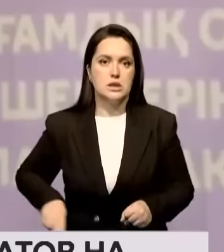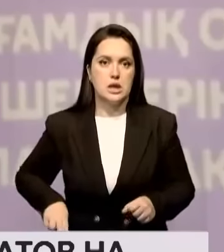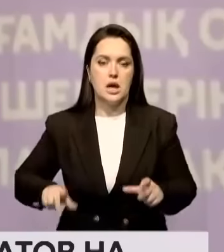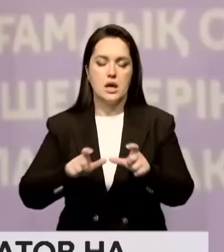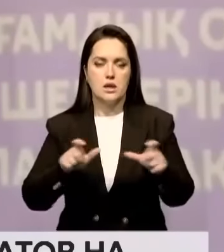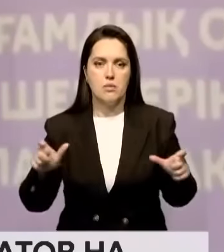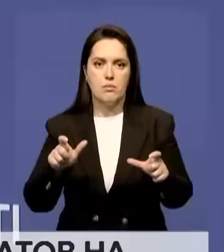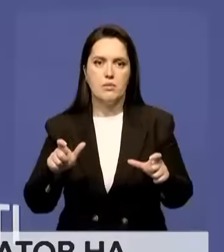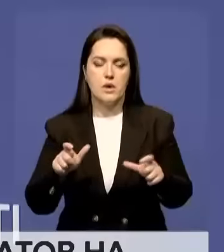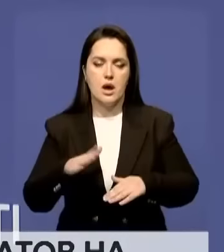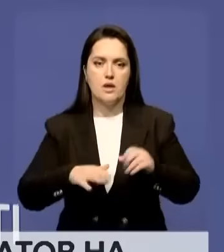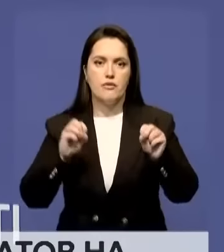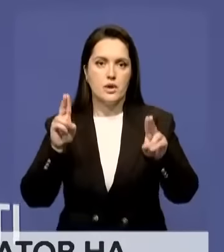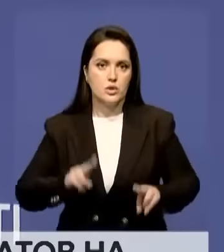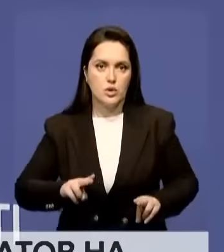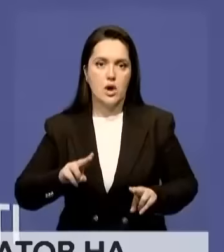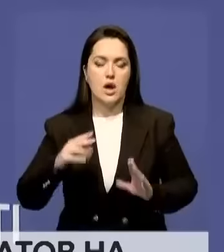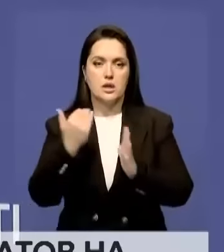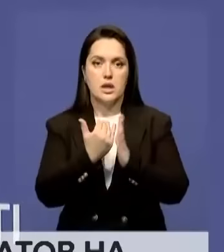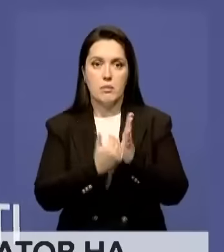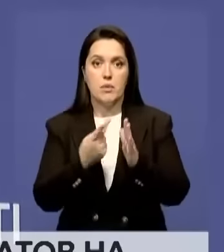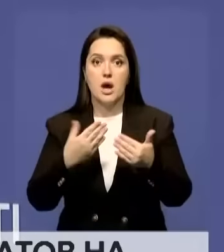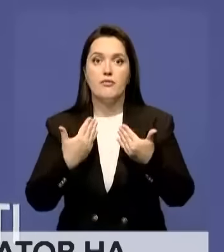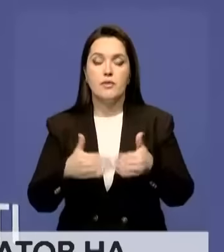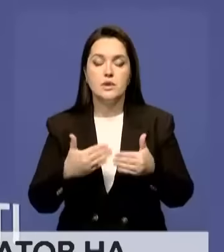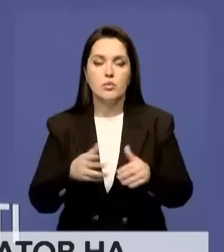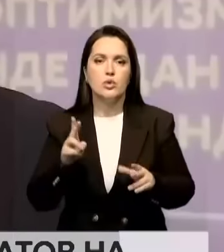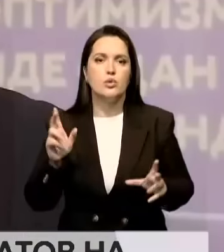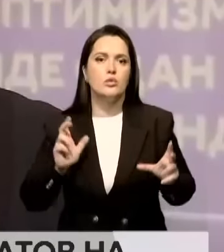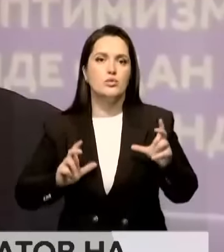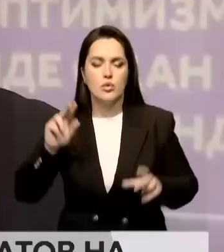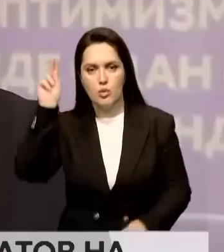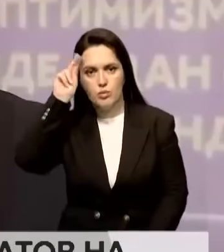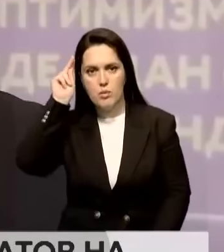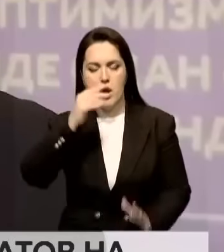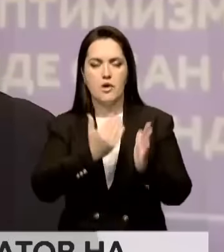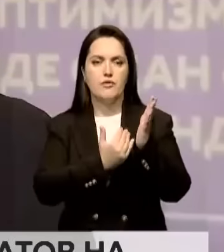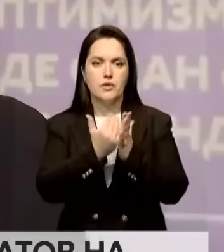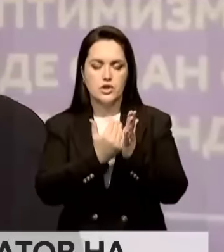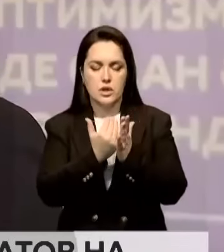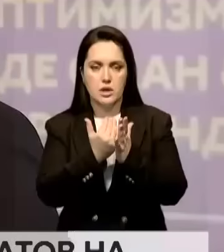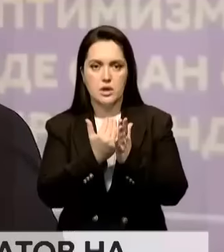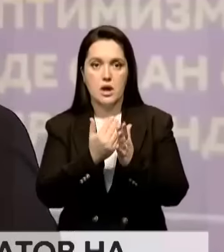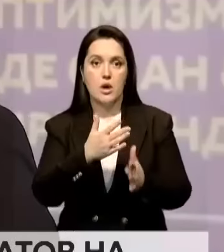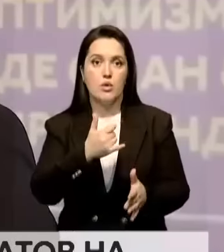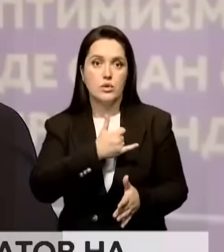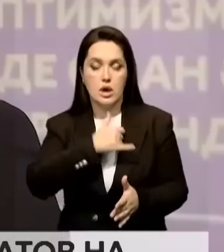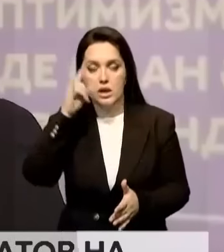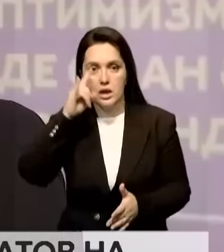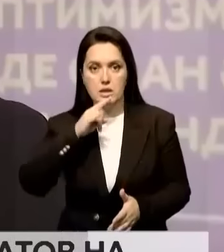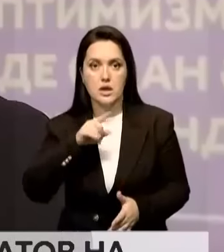соответствия квалификационным требованиям. Для выпускников академии, для выпускников высших учебных заведений нашей страны, тех,